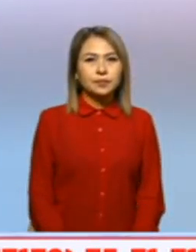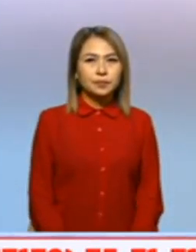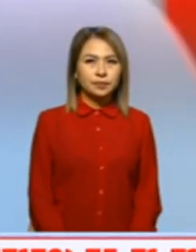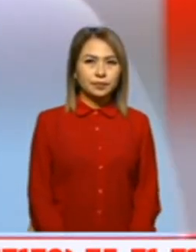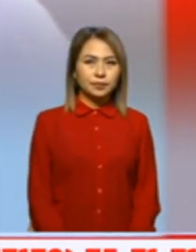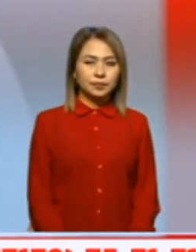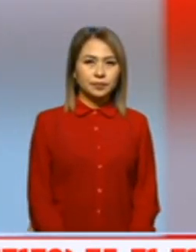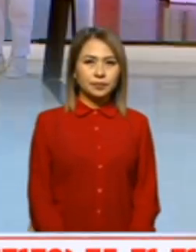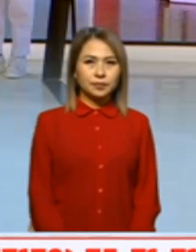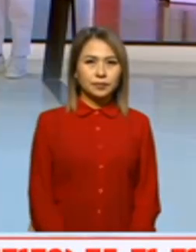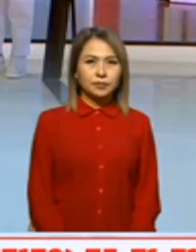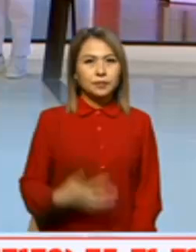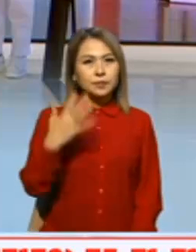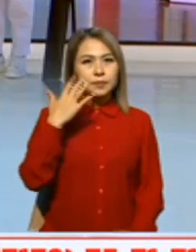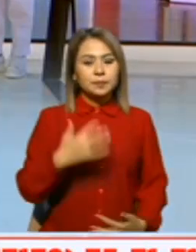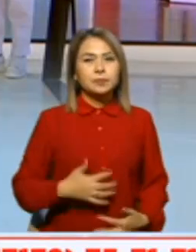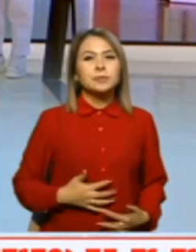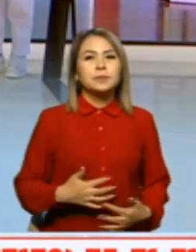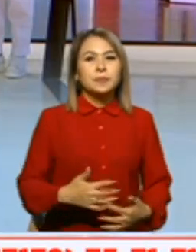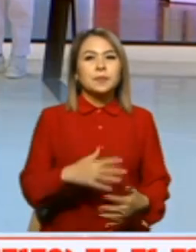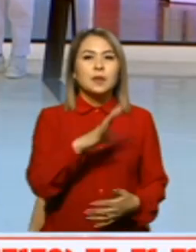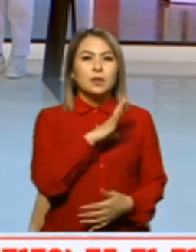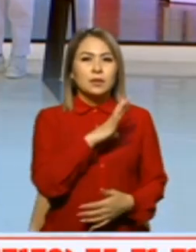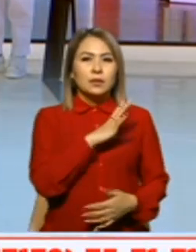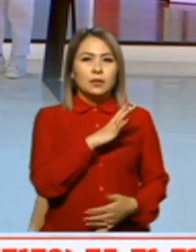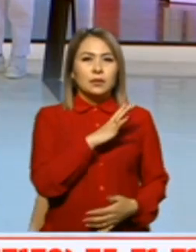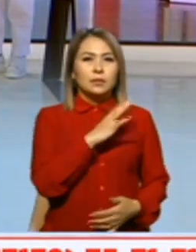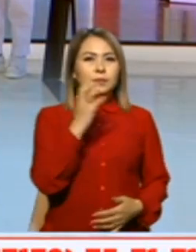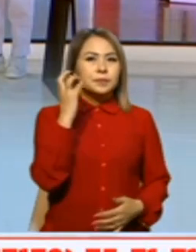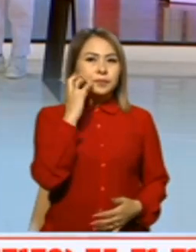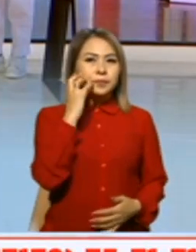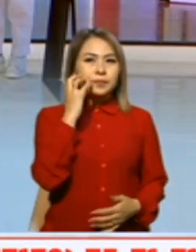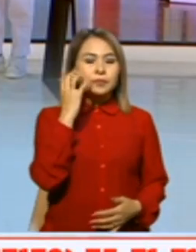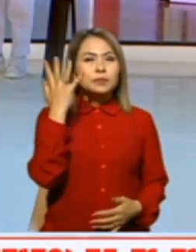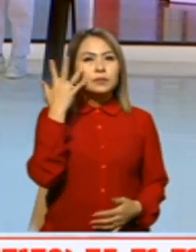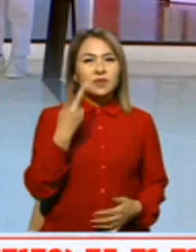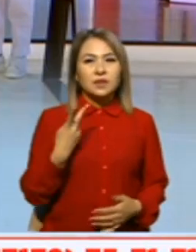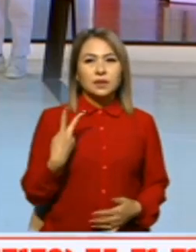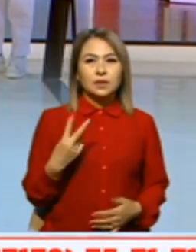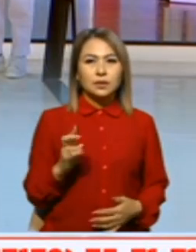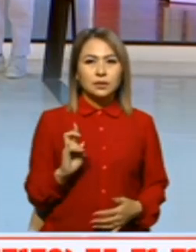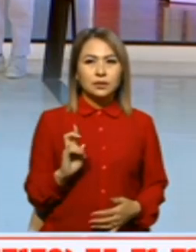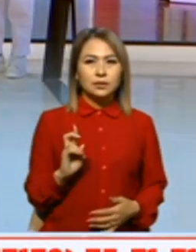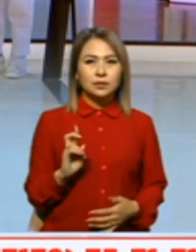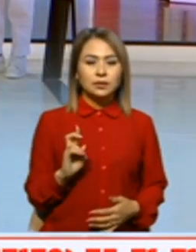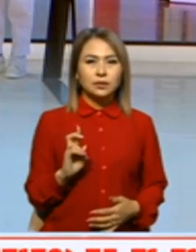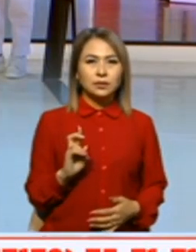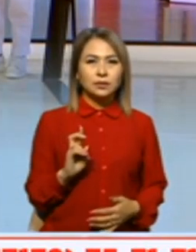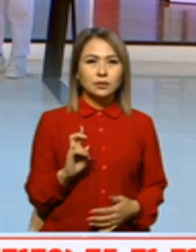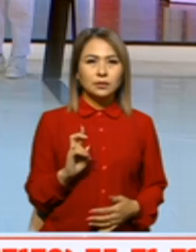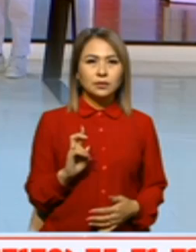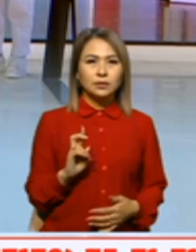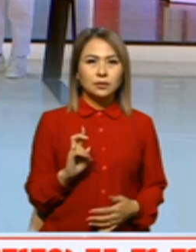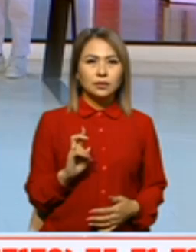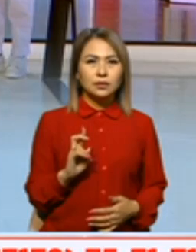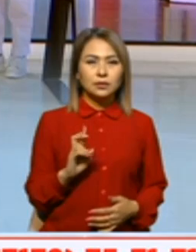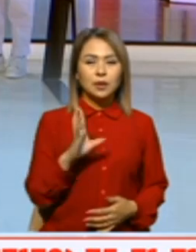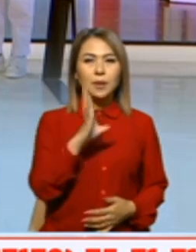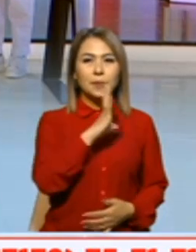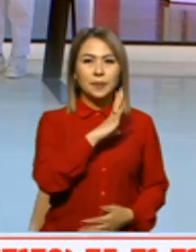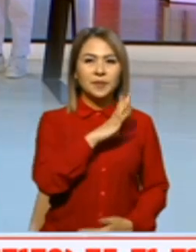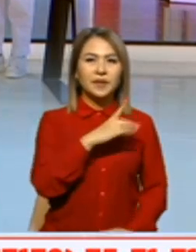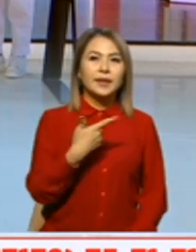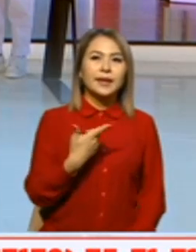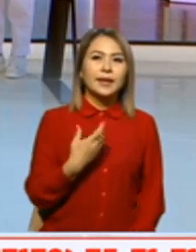сода. Жүкті әйелдерде кейде болады енді өмірде, иә, егіз балалар жатырда дамиды, бірақ генетик